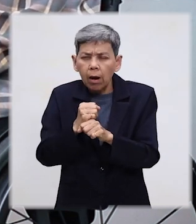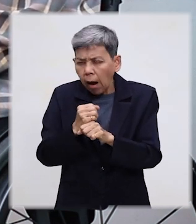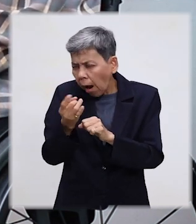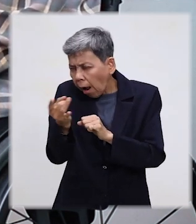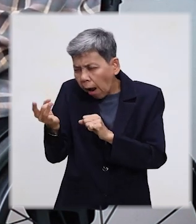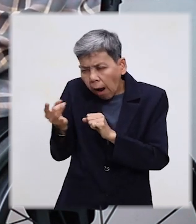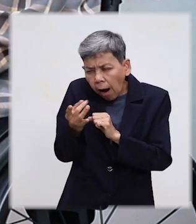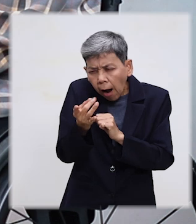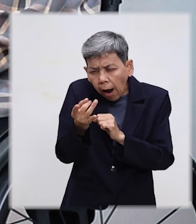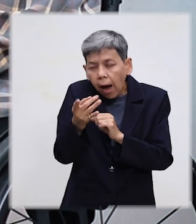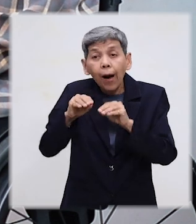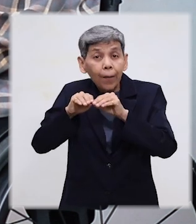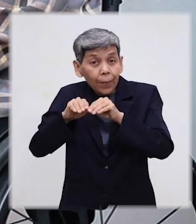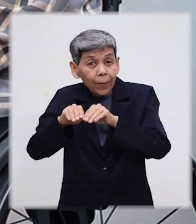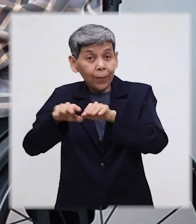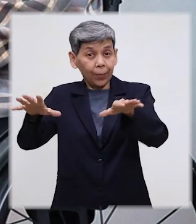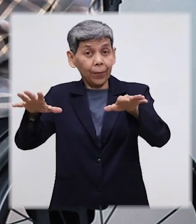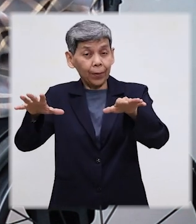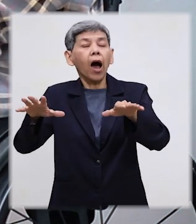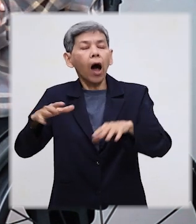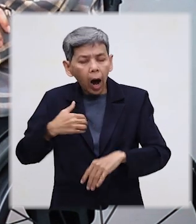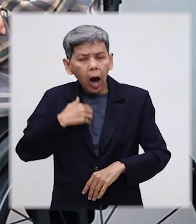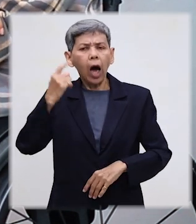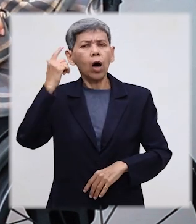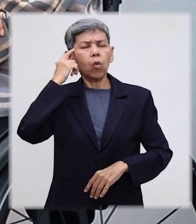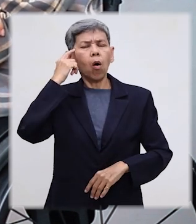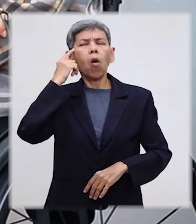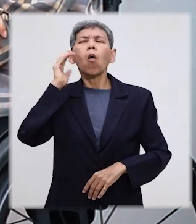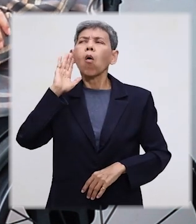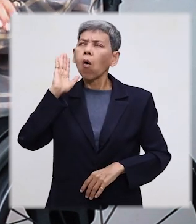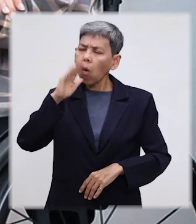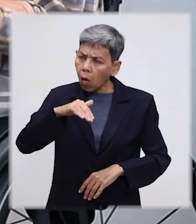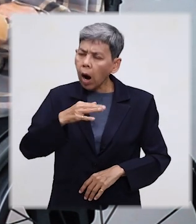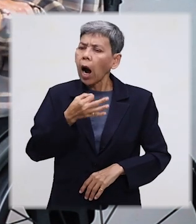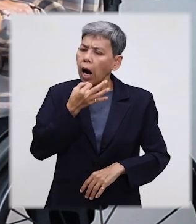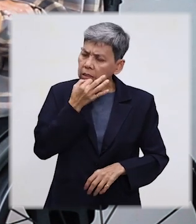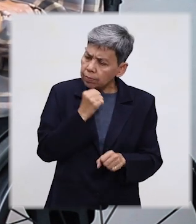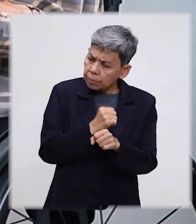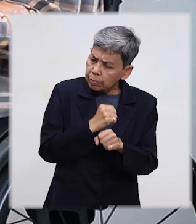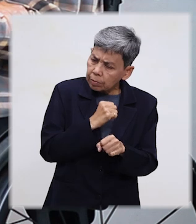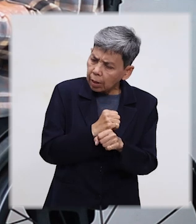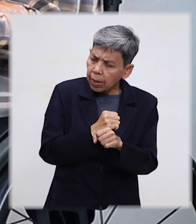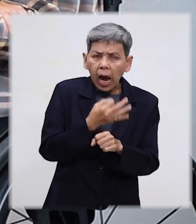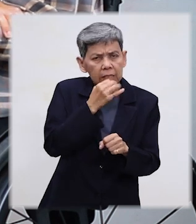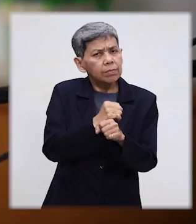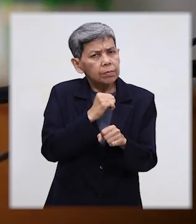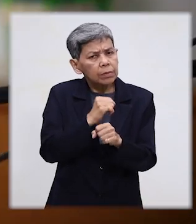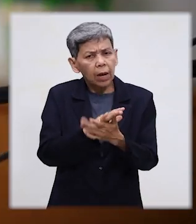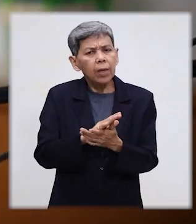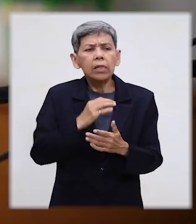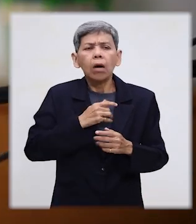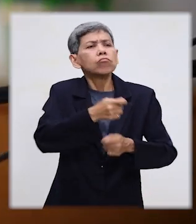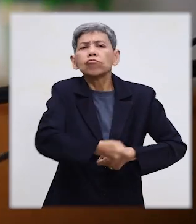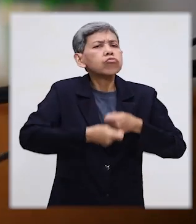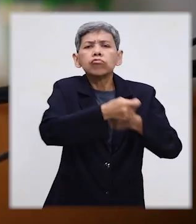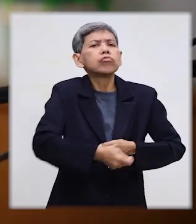จริงมันคือปากท้องอย่างเงี้ยก็แล้วทำไมเราต้องไปทำหนังเพื่อปากท้อง ก็ ทำไมเราไม ่ ไปเพื่อปากท้องไปเลยมันก็ตร